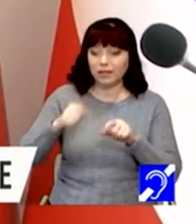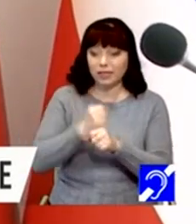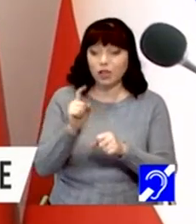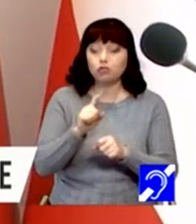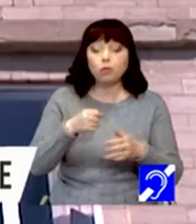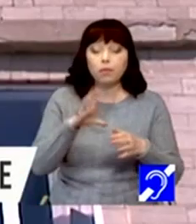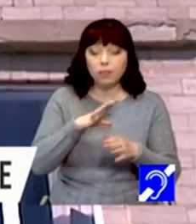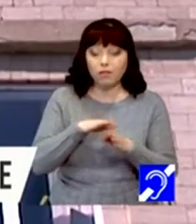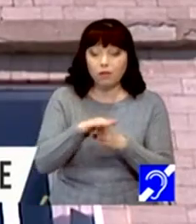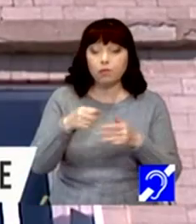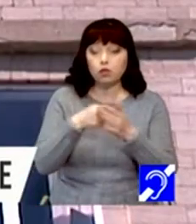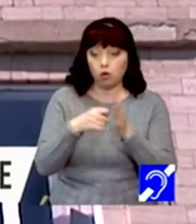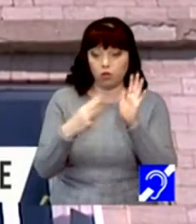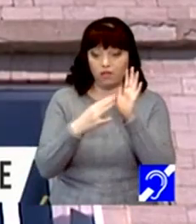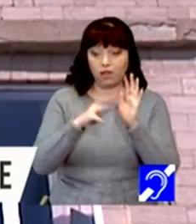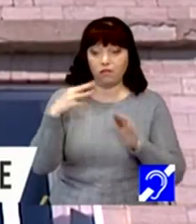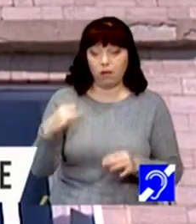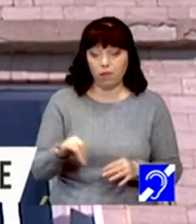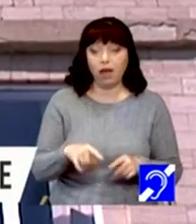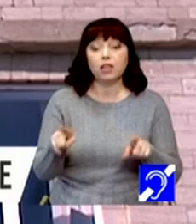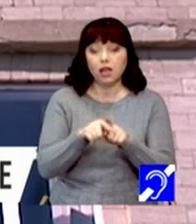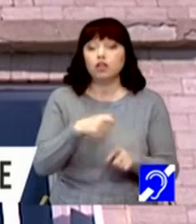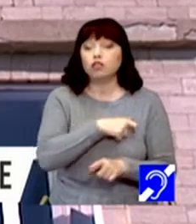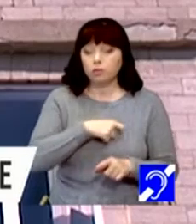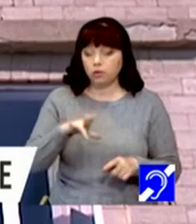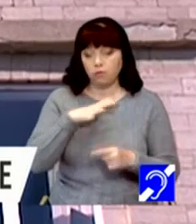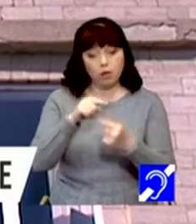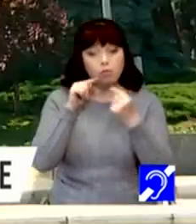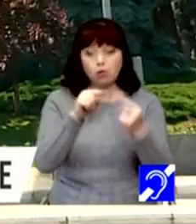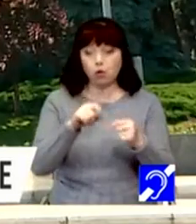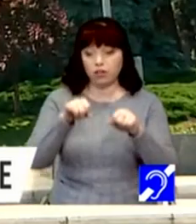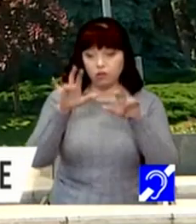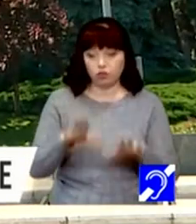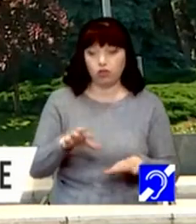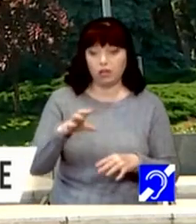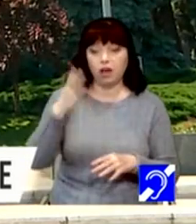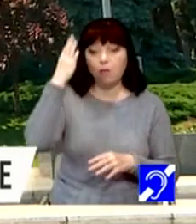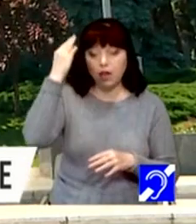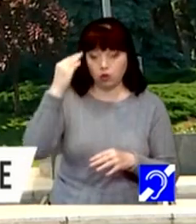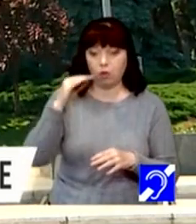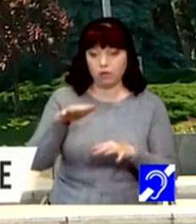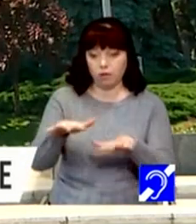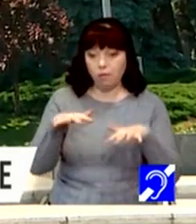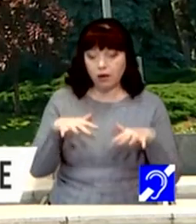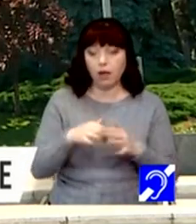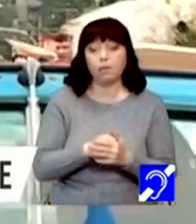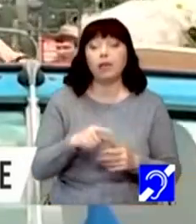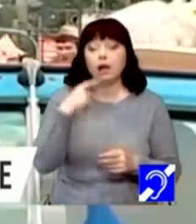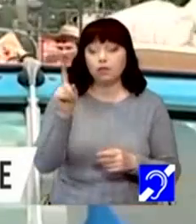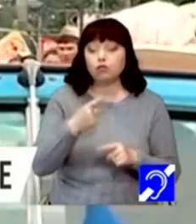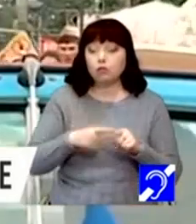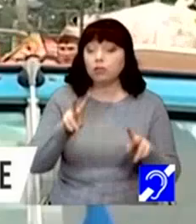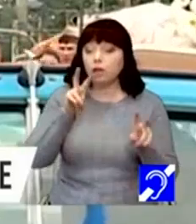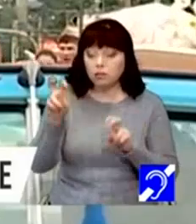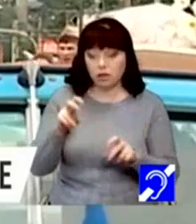intra în vigoare până pe 9 Mai deputatul a mai criticat decizia autorităților de la Chișinău de a interzice folosirea panglicii afirmând că acest subiect